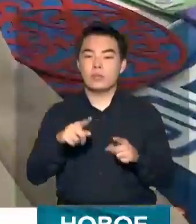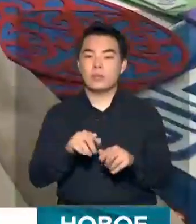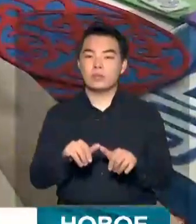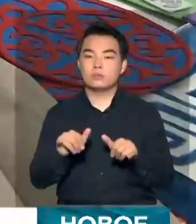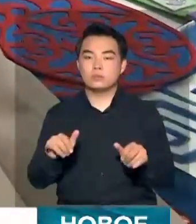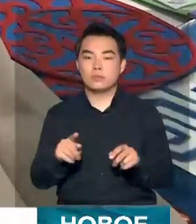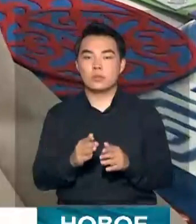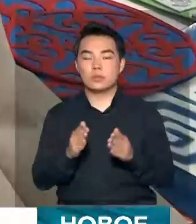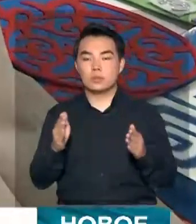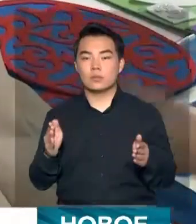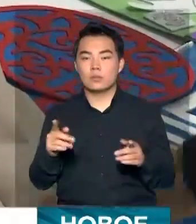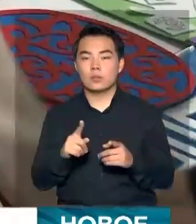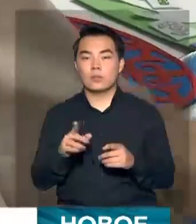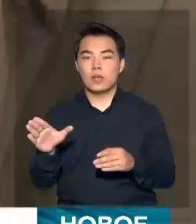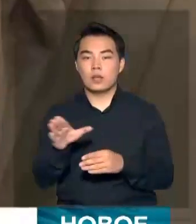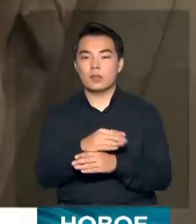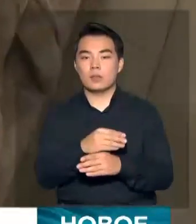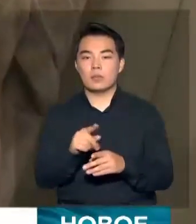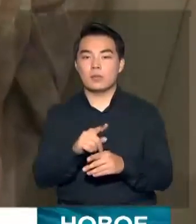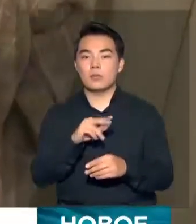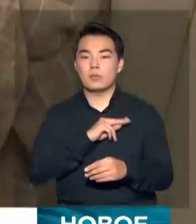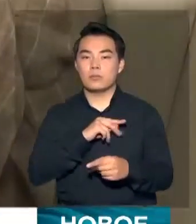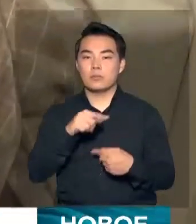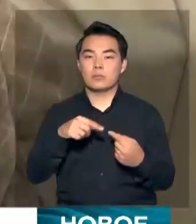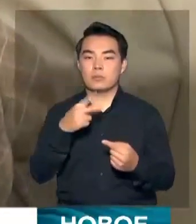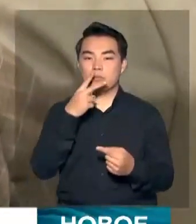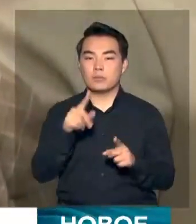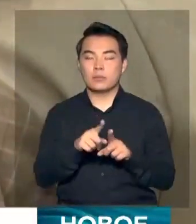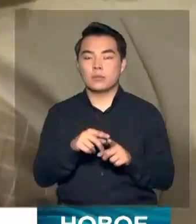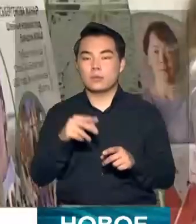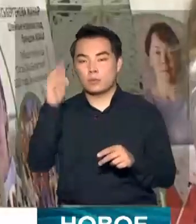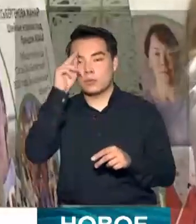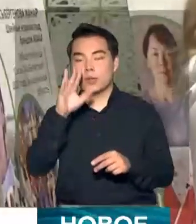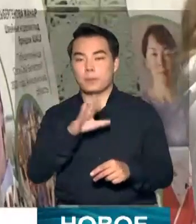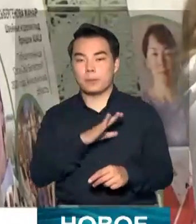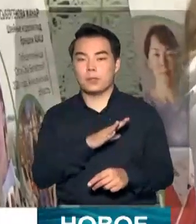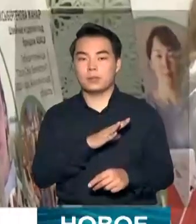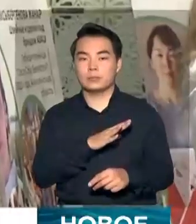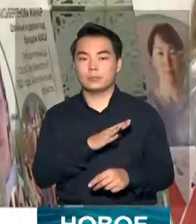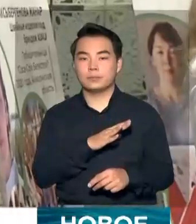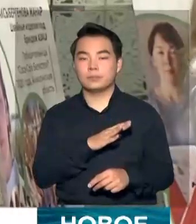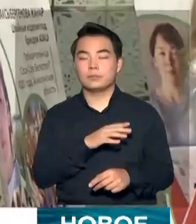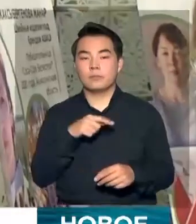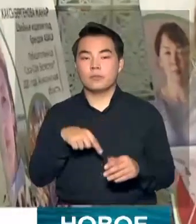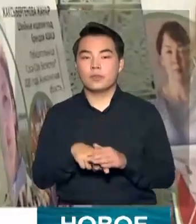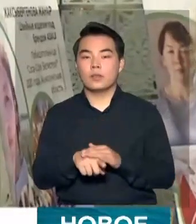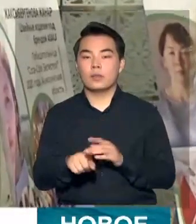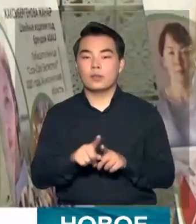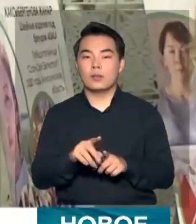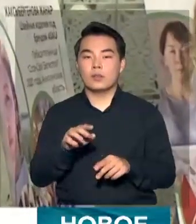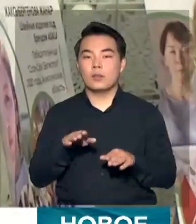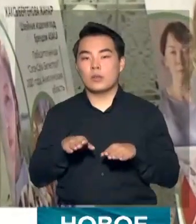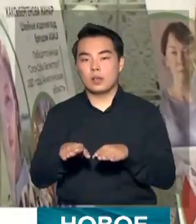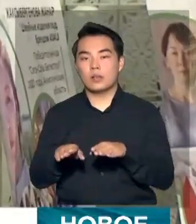соцсетях, как и большинство начинающих предпринимателей. И этому они тоже обучились. У меня открытие ателье и